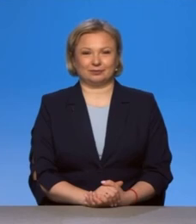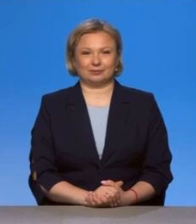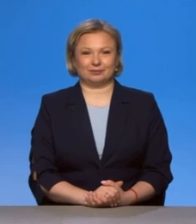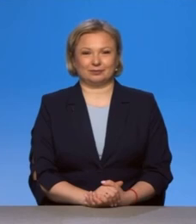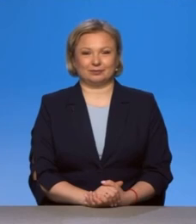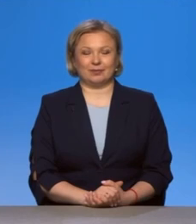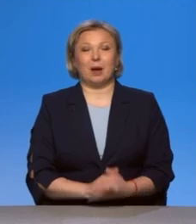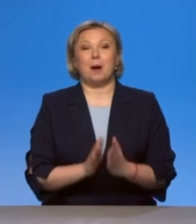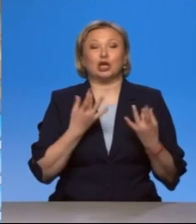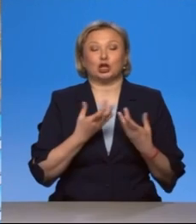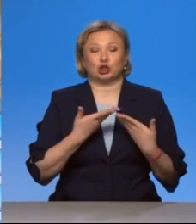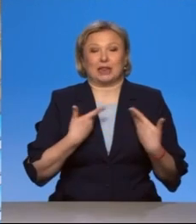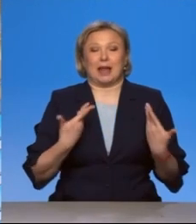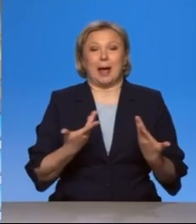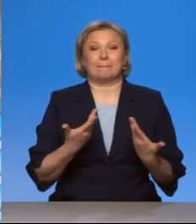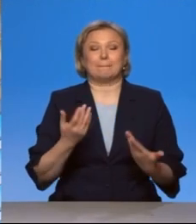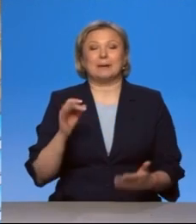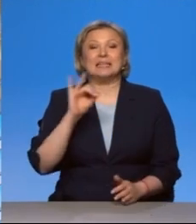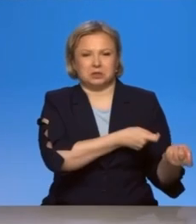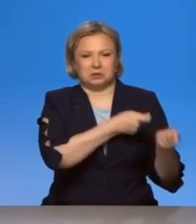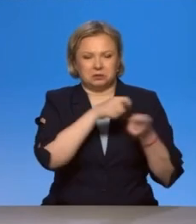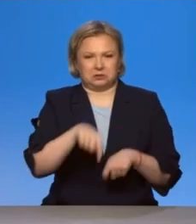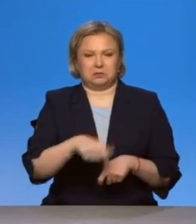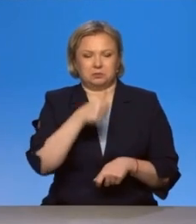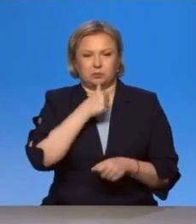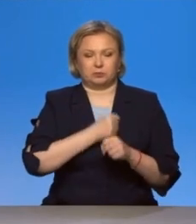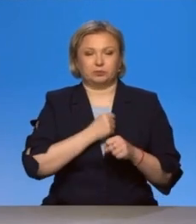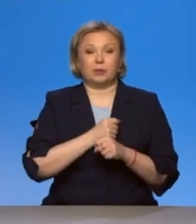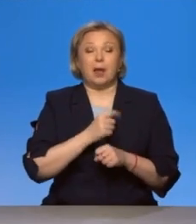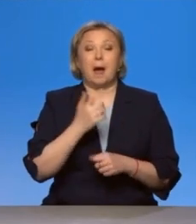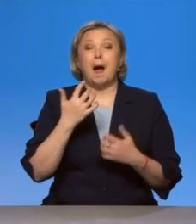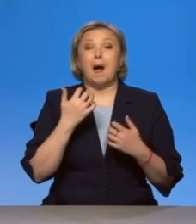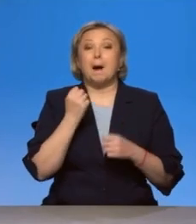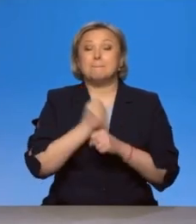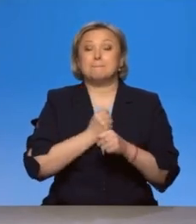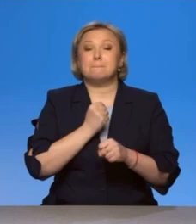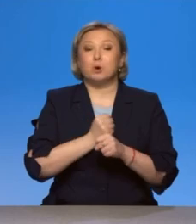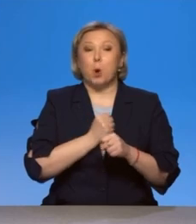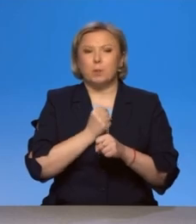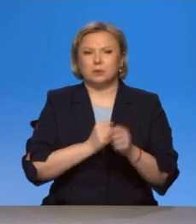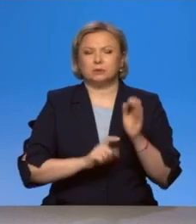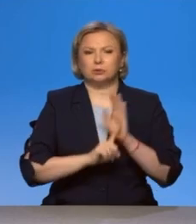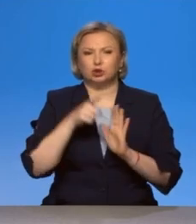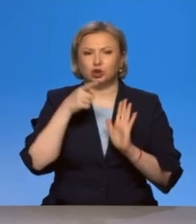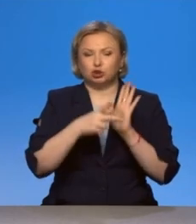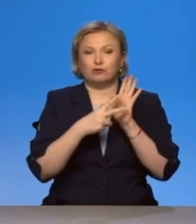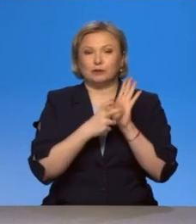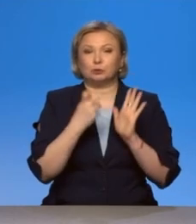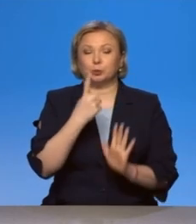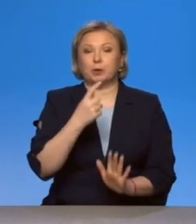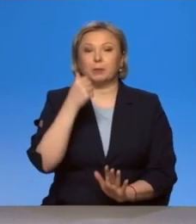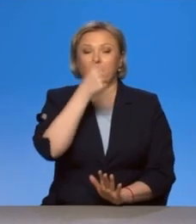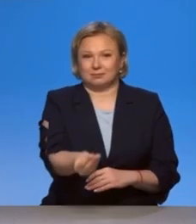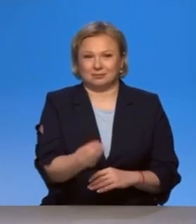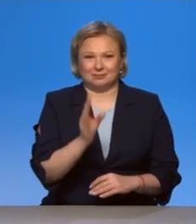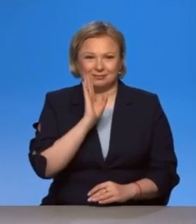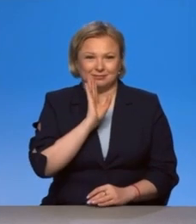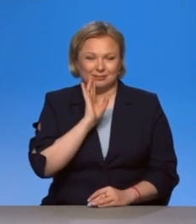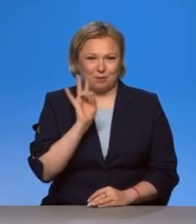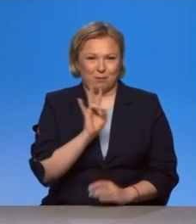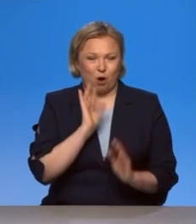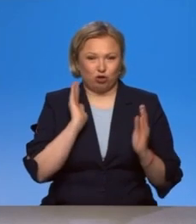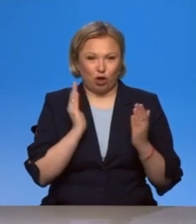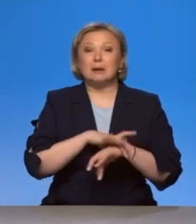Расскажите нам, пожалуйста, историю Елецкого кружева. Промысел зародился в 1801 году, официальная дата. После